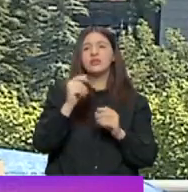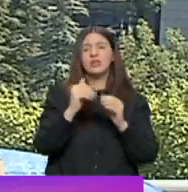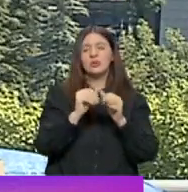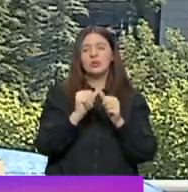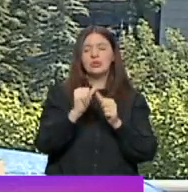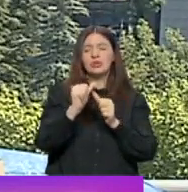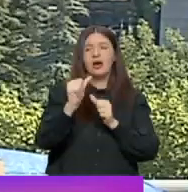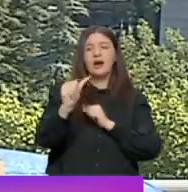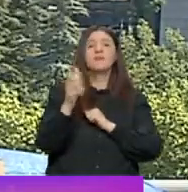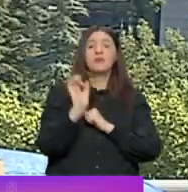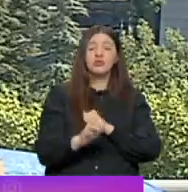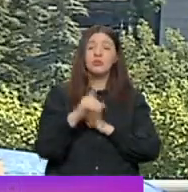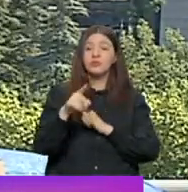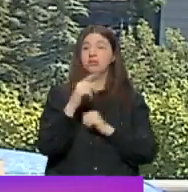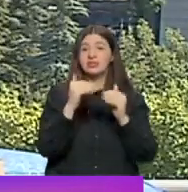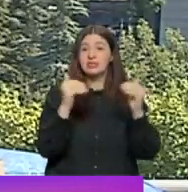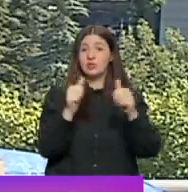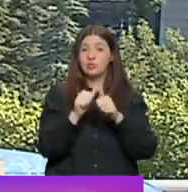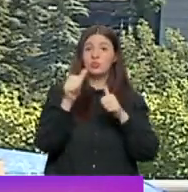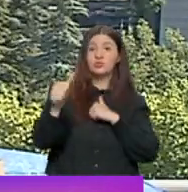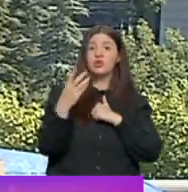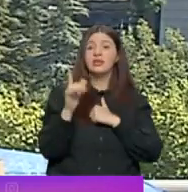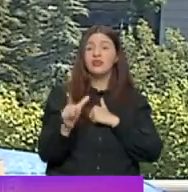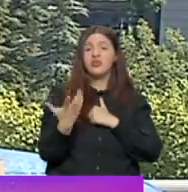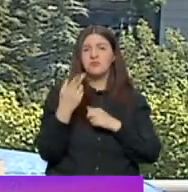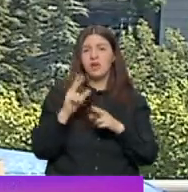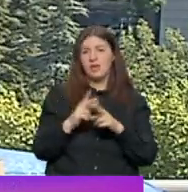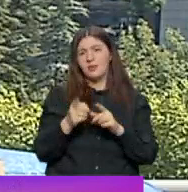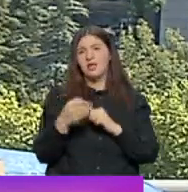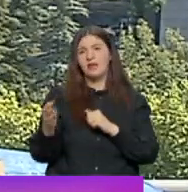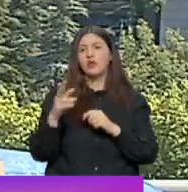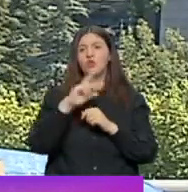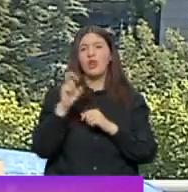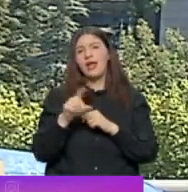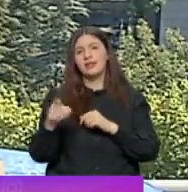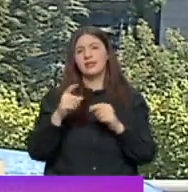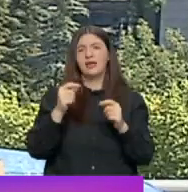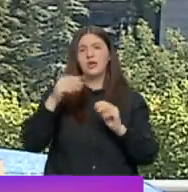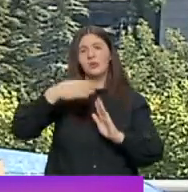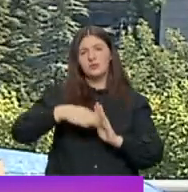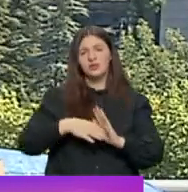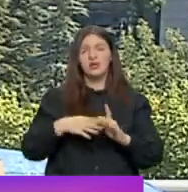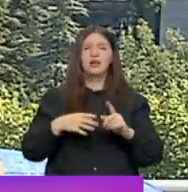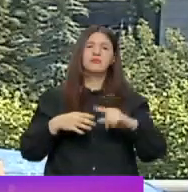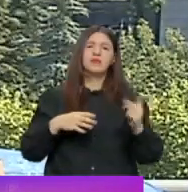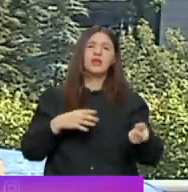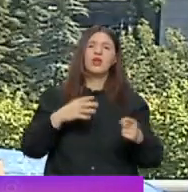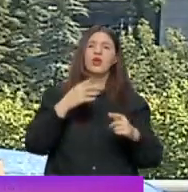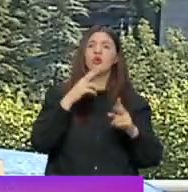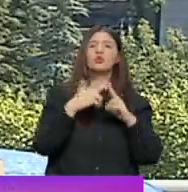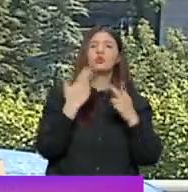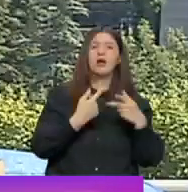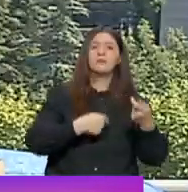sınırından uzaklaşıyor. Bu sınırdan uzaklaşma gerekçesi bir anda doların gevşemesi, diğer tarafta da